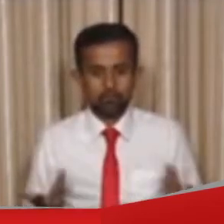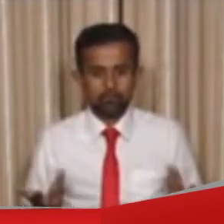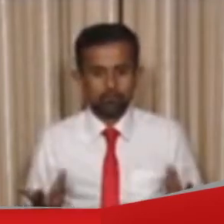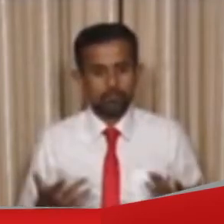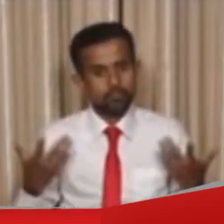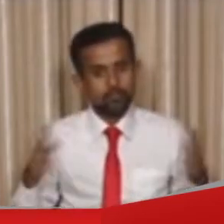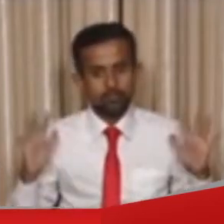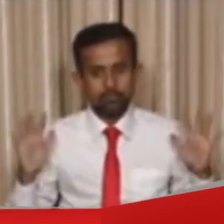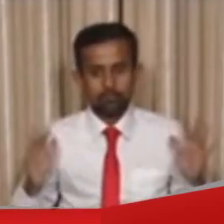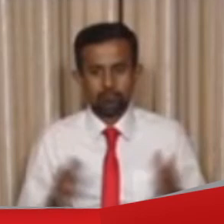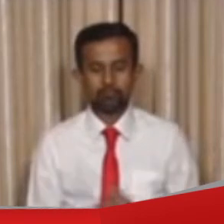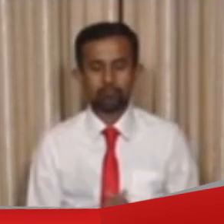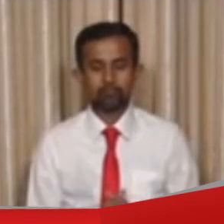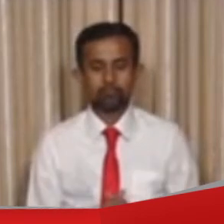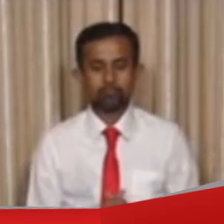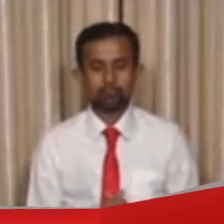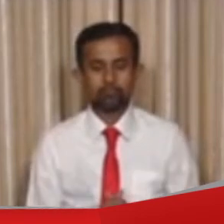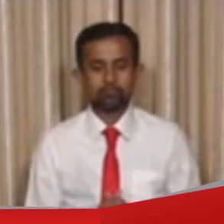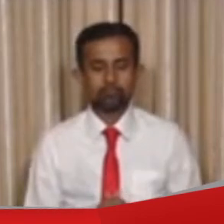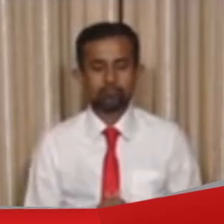ඉවරයි.